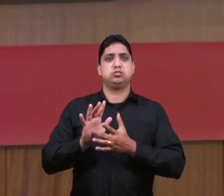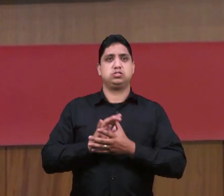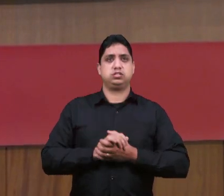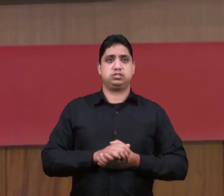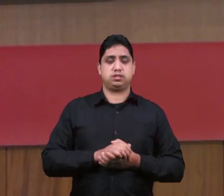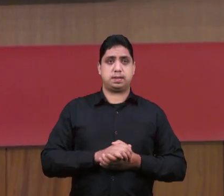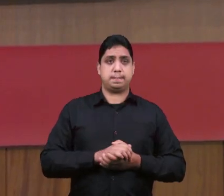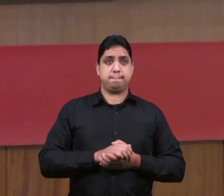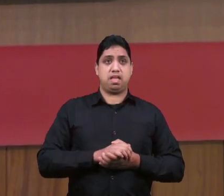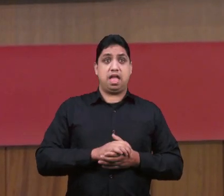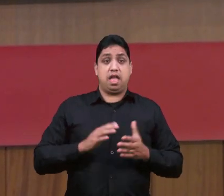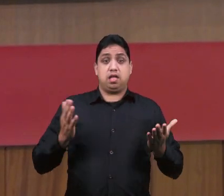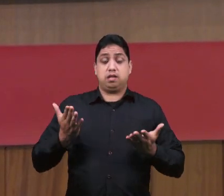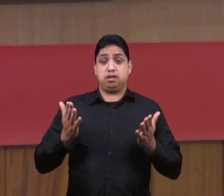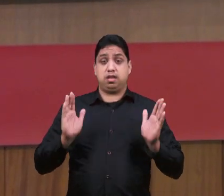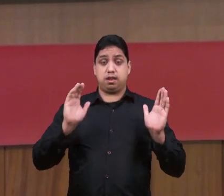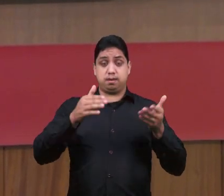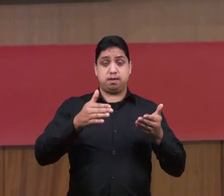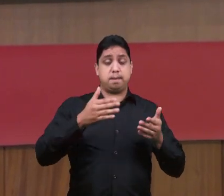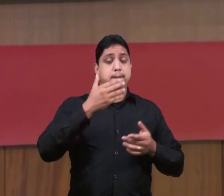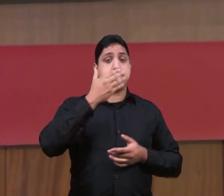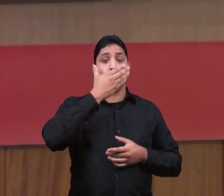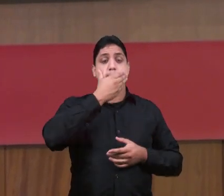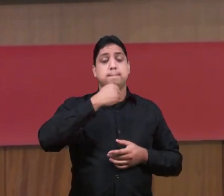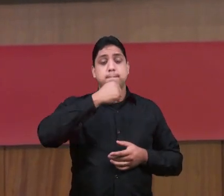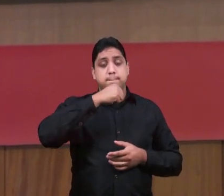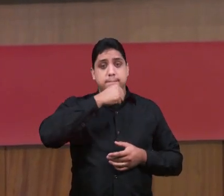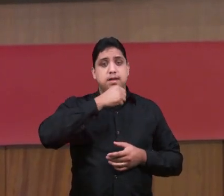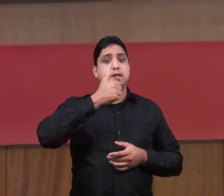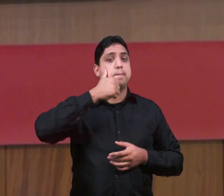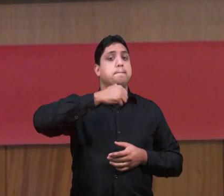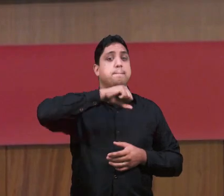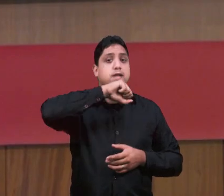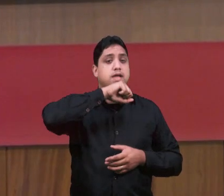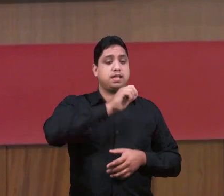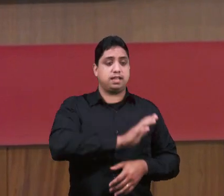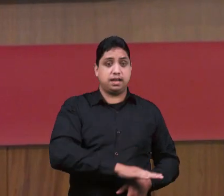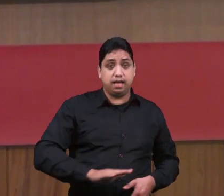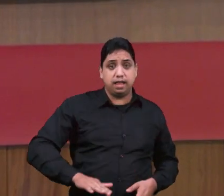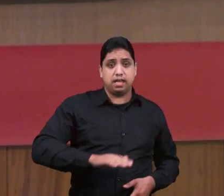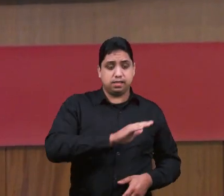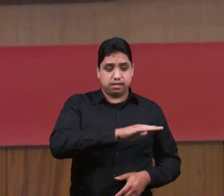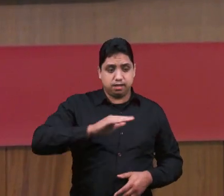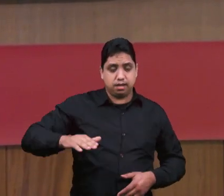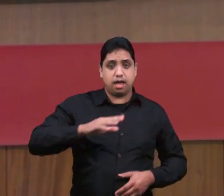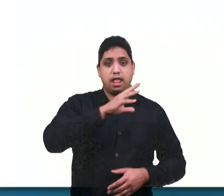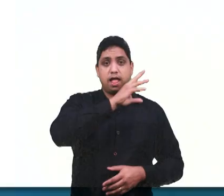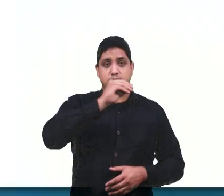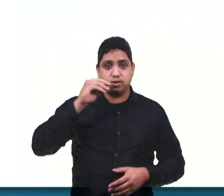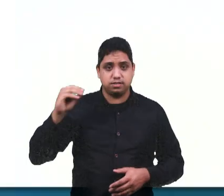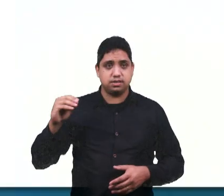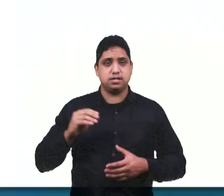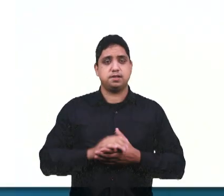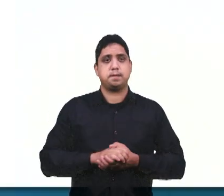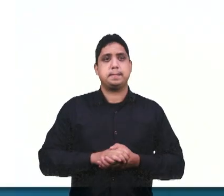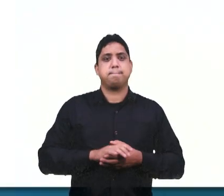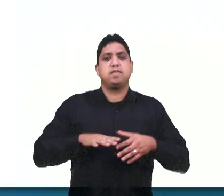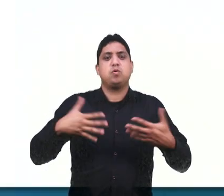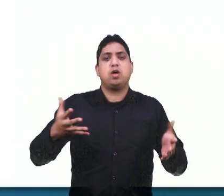Jésus? Donc la question a été destinée aux pères, parents, enfants et